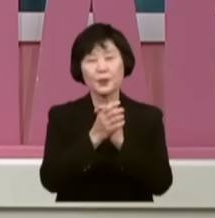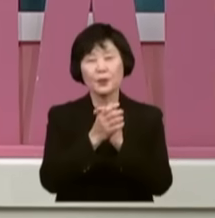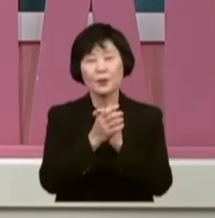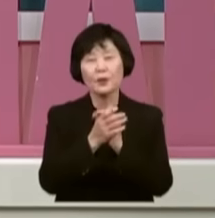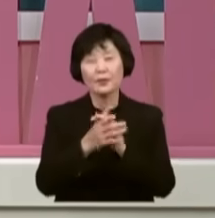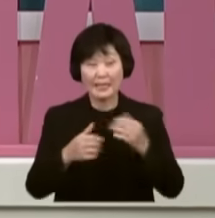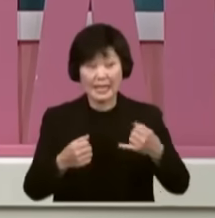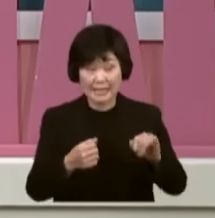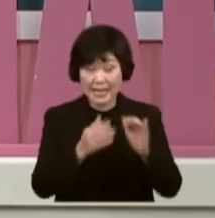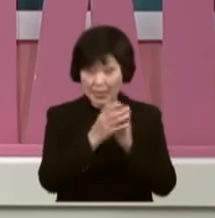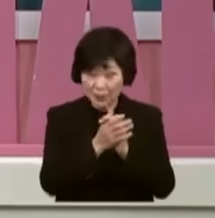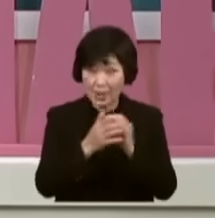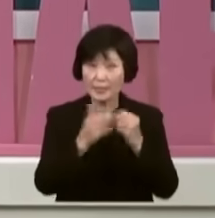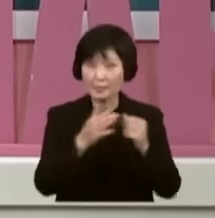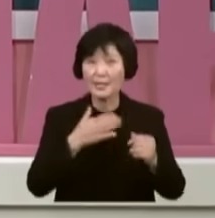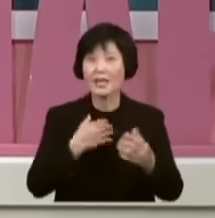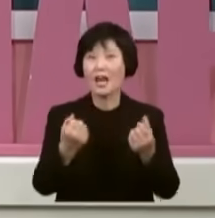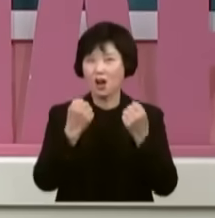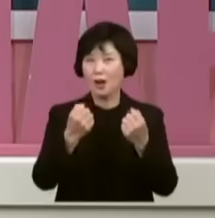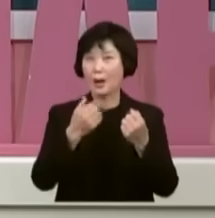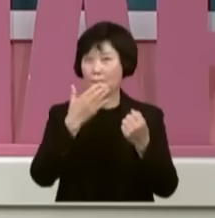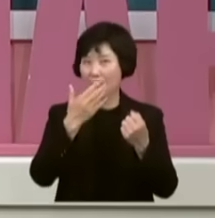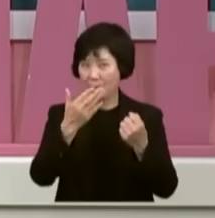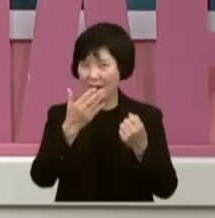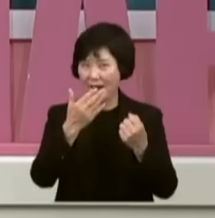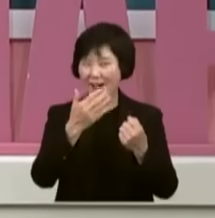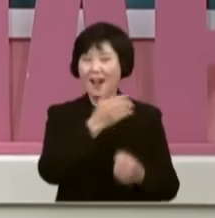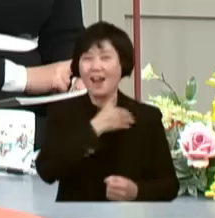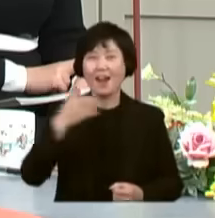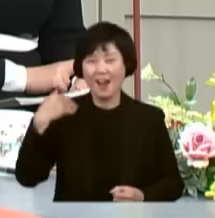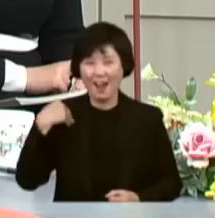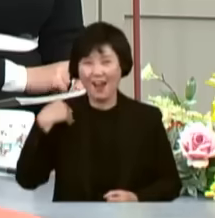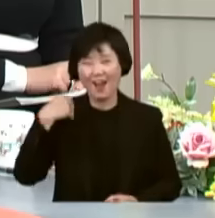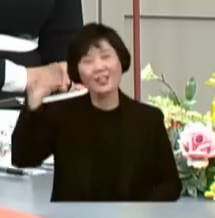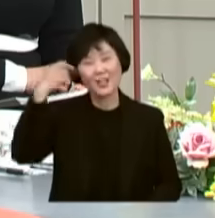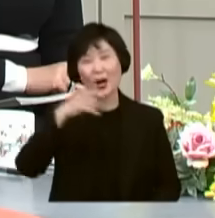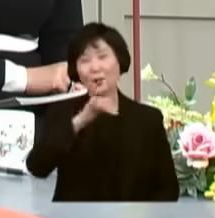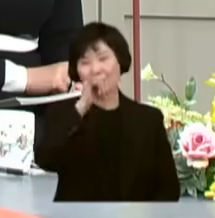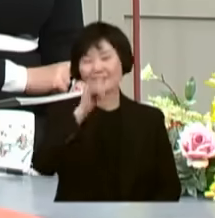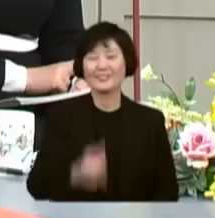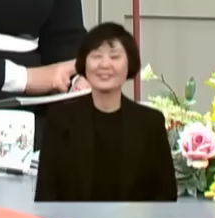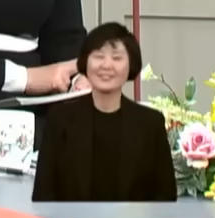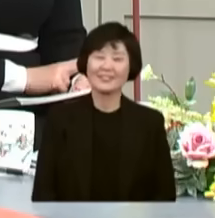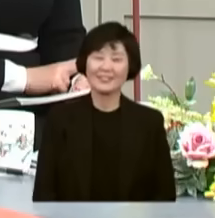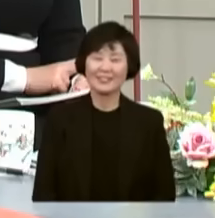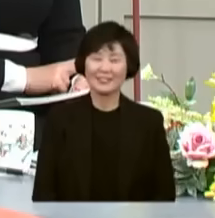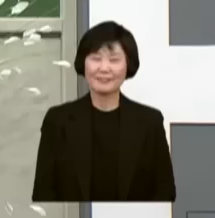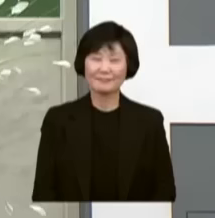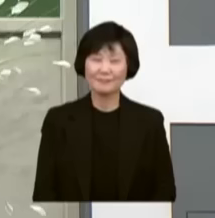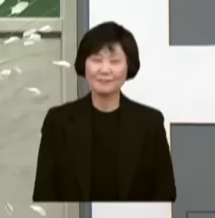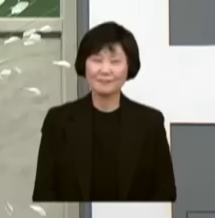기도하니까 나는 건강할 거야. 이런 자신감이 예로 인해서 생기는 거예요. 그 뭐 저기 김지선 집사님하고야